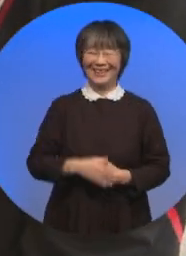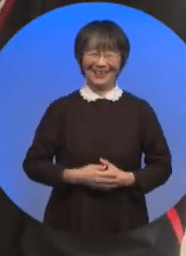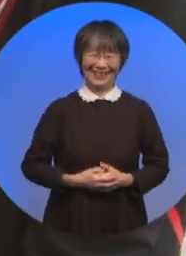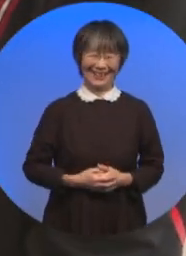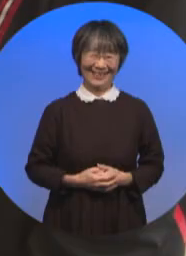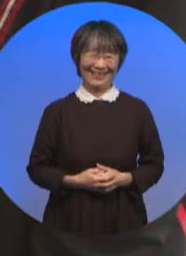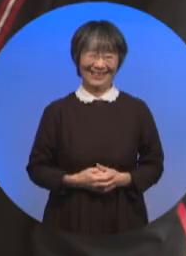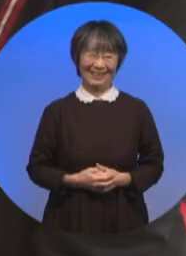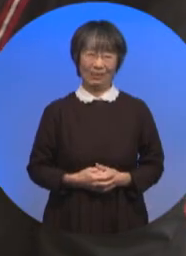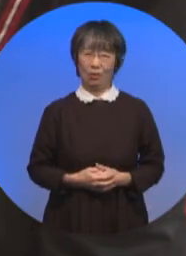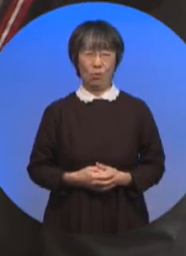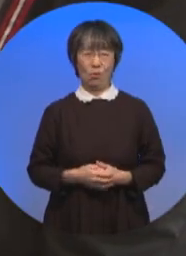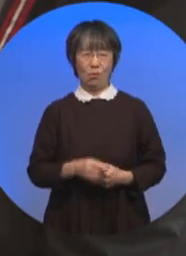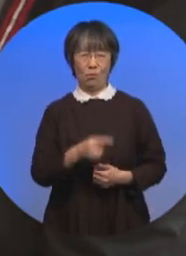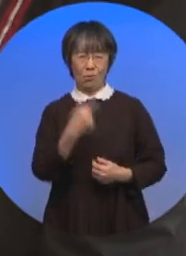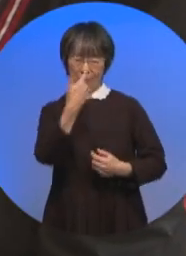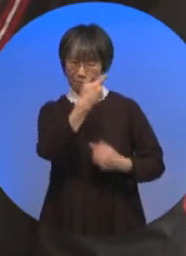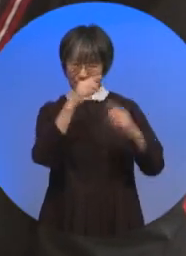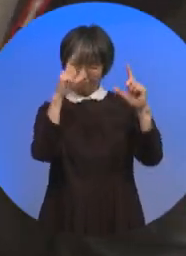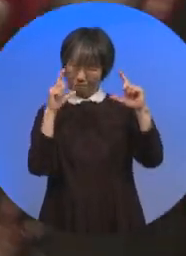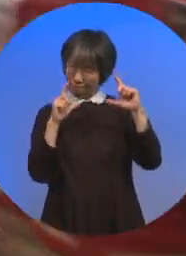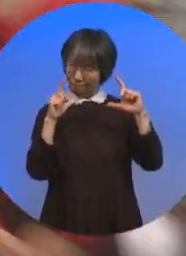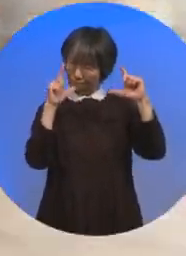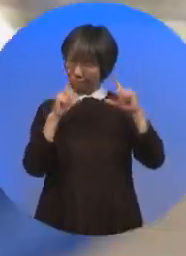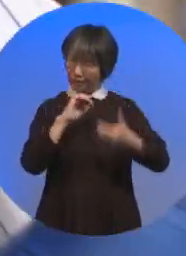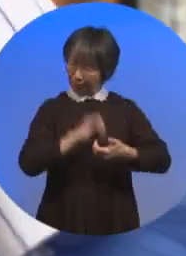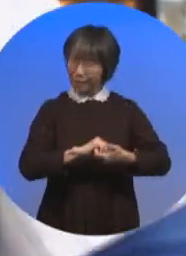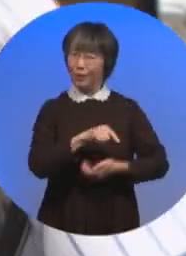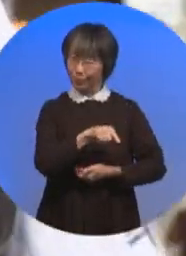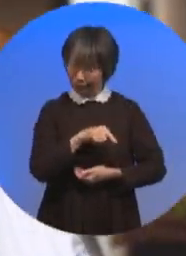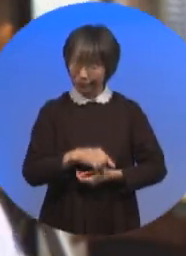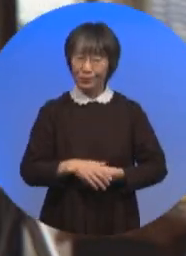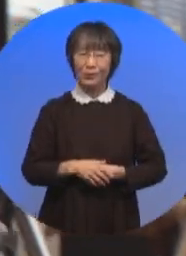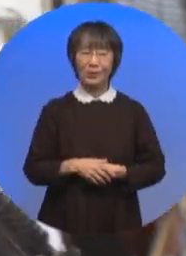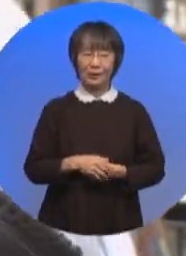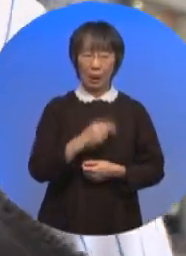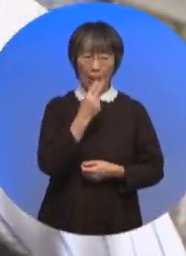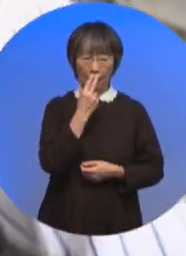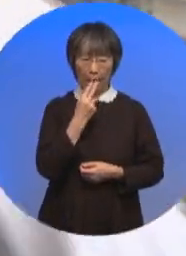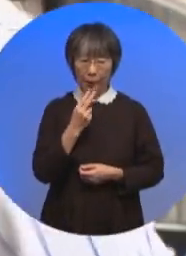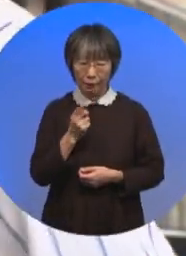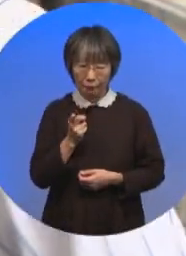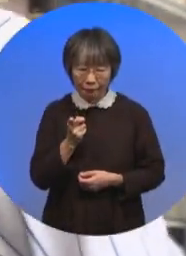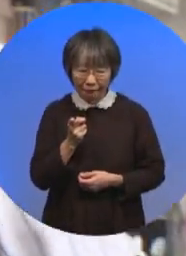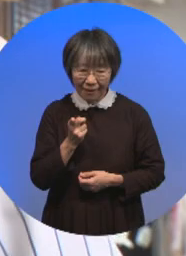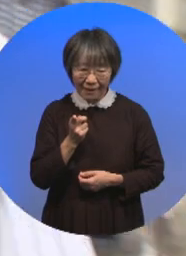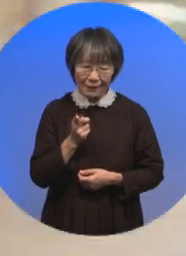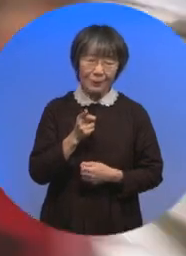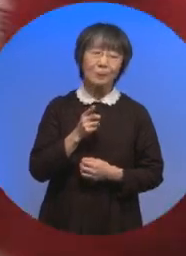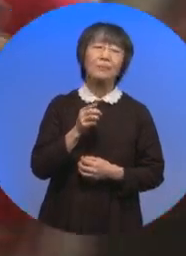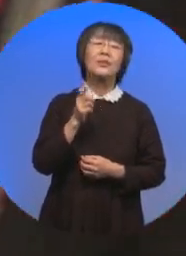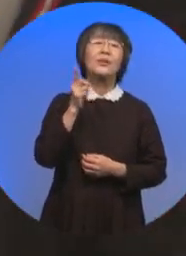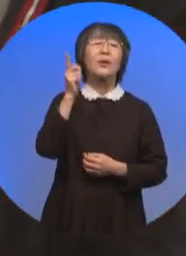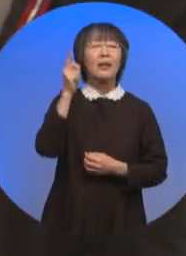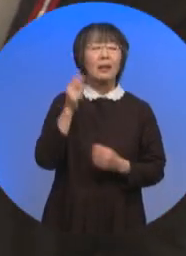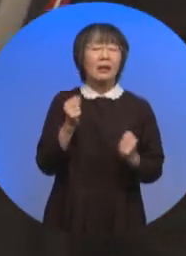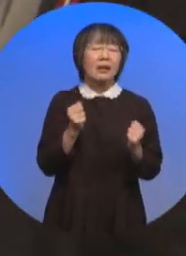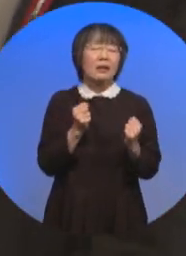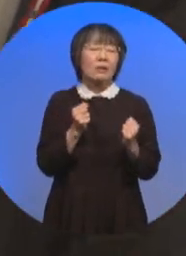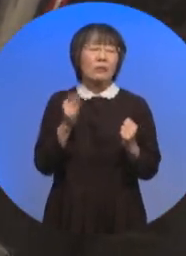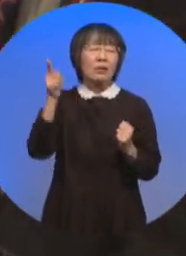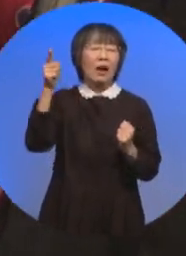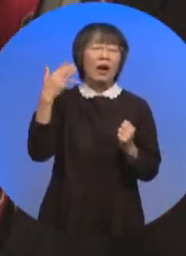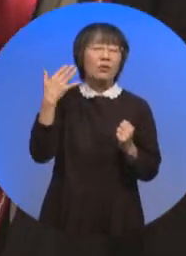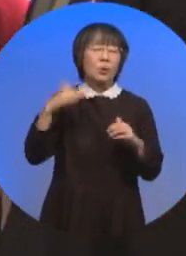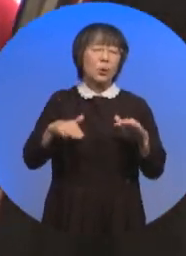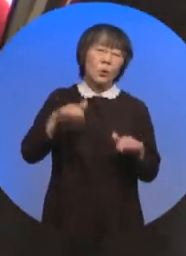定的やな。 鼻水めっちゃ出てるやん、大丈夫ですか。 いや、ちょっとシカゴの寒暖の差で。 寒暖差出られたんですか。 谷本スポーツ